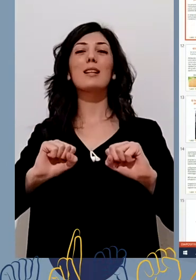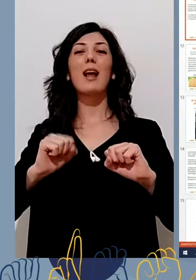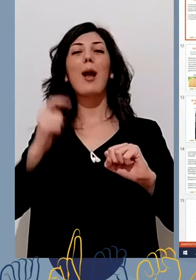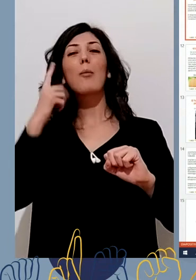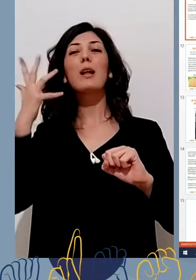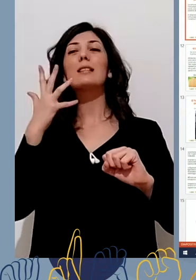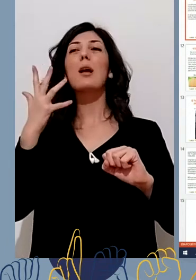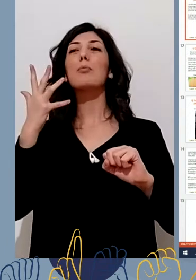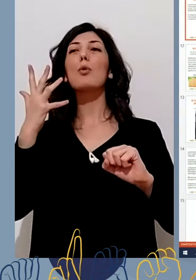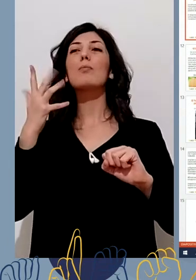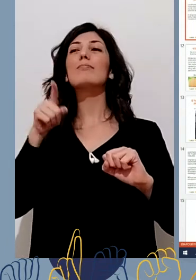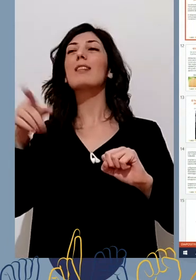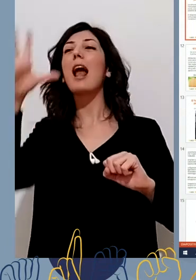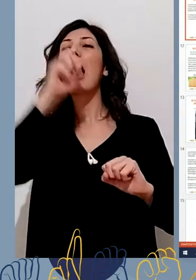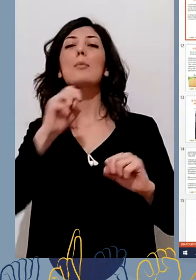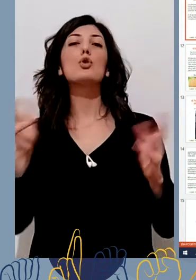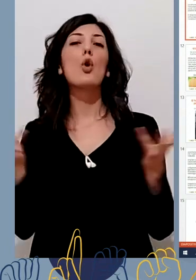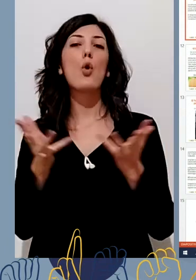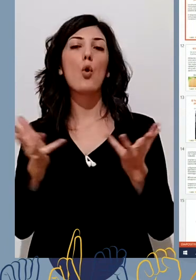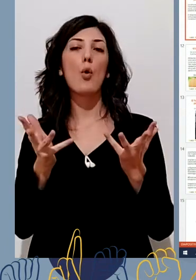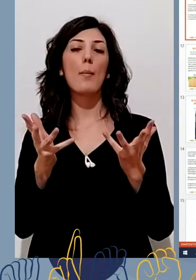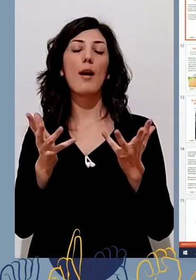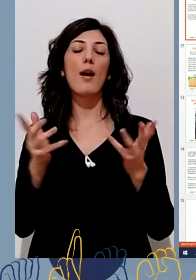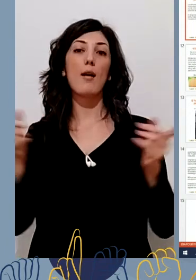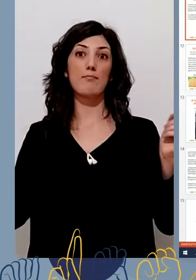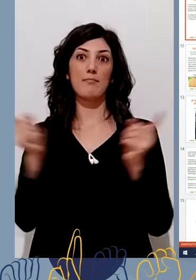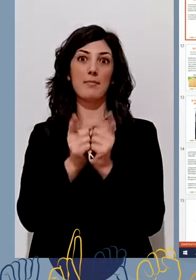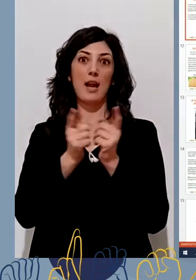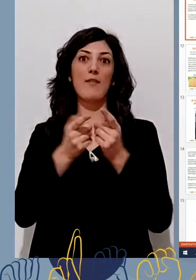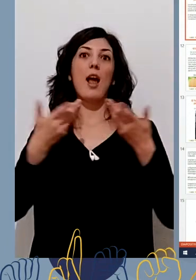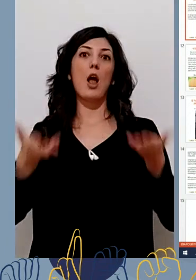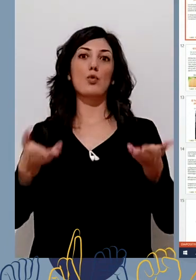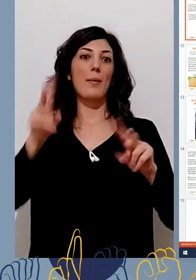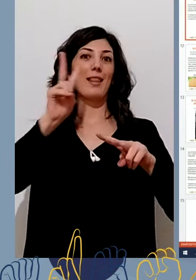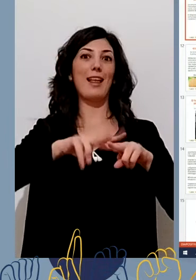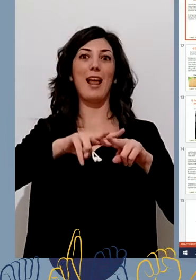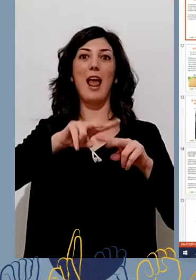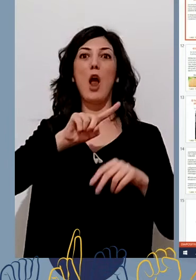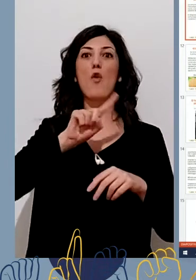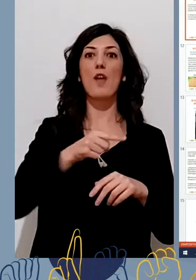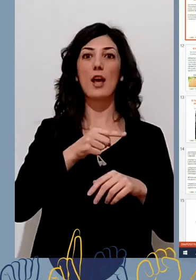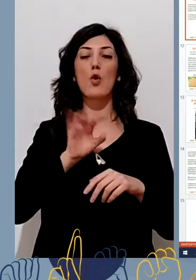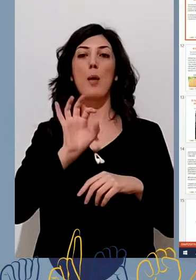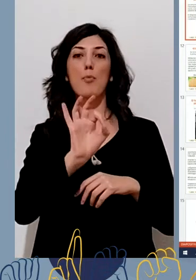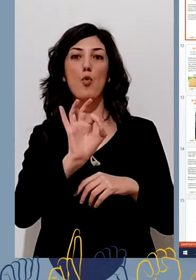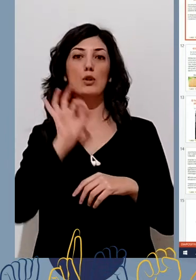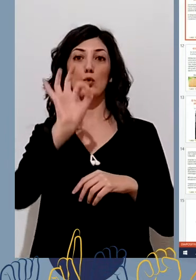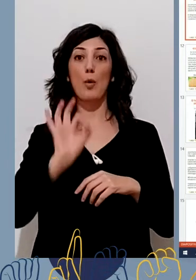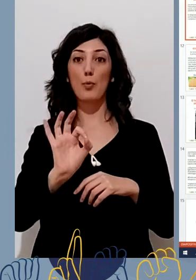l'interpretazione. Per farvi un esempio breve, attraverso la punteggiatura. Per farvi un esempio breve, ad esempio, sono diversi casi in